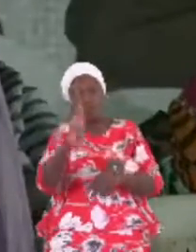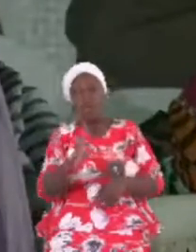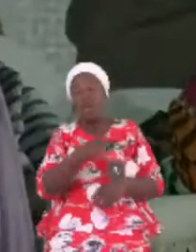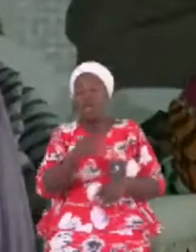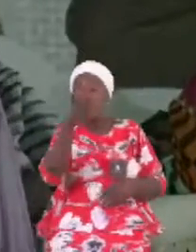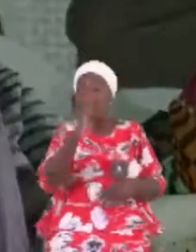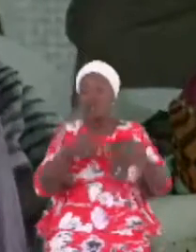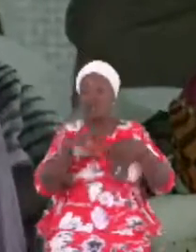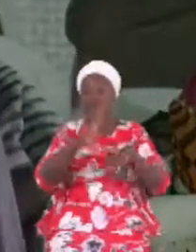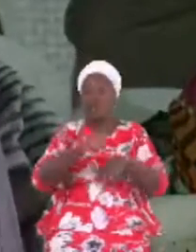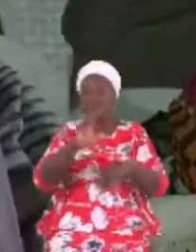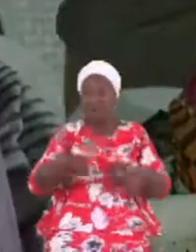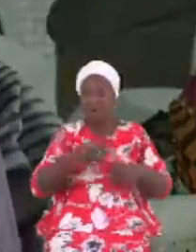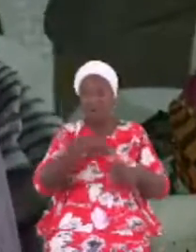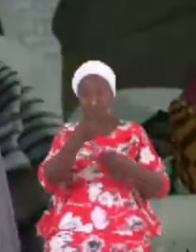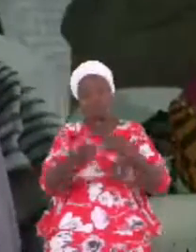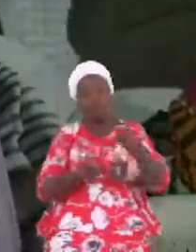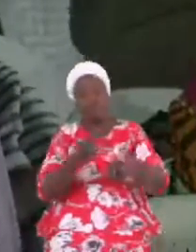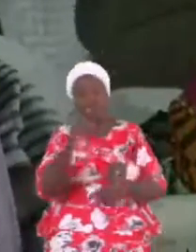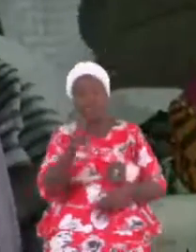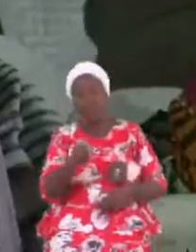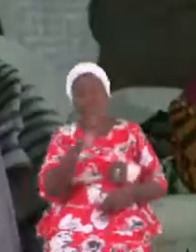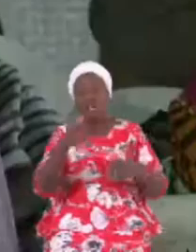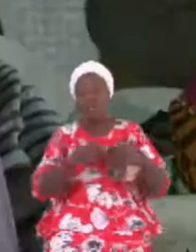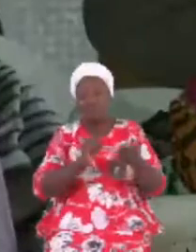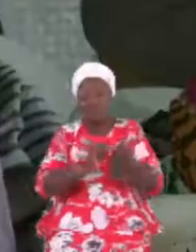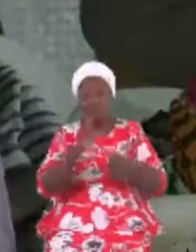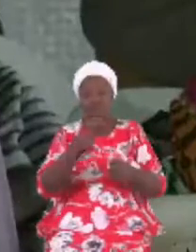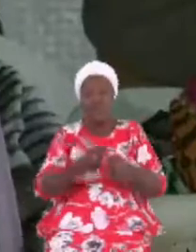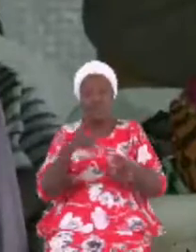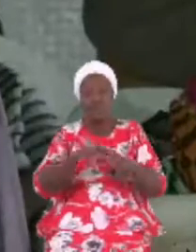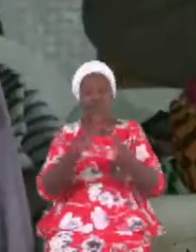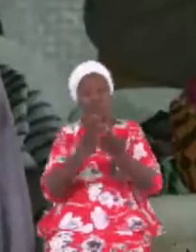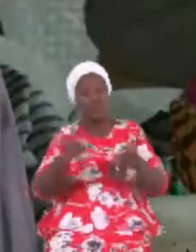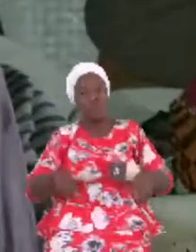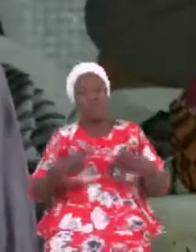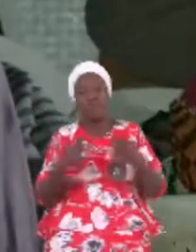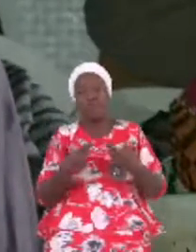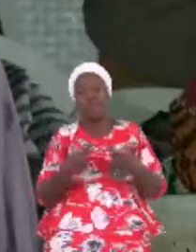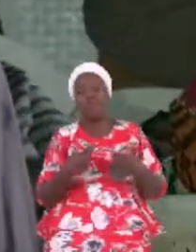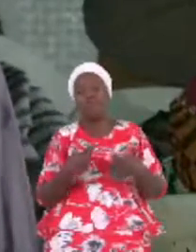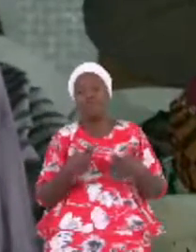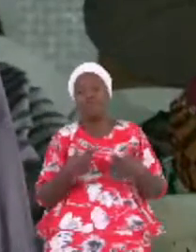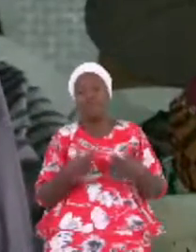Dieu a touché ta vie. Il t'a visité. Il a écrit ton nom dans le livre de vie.